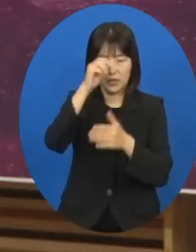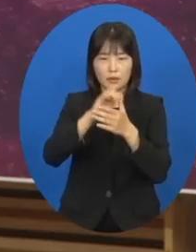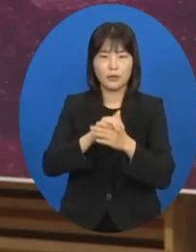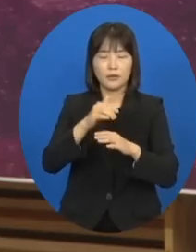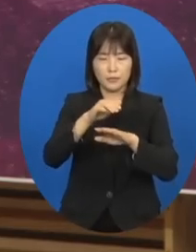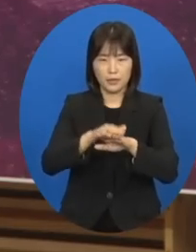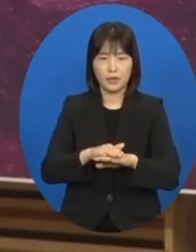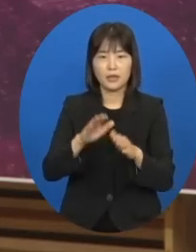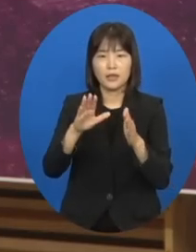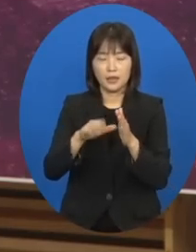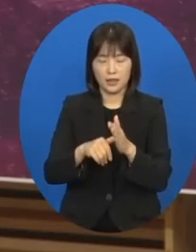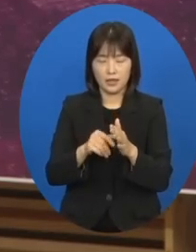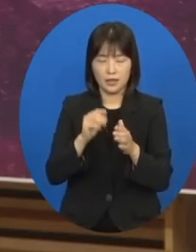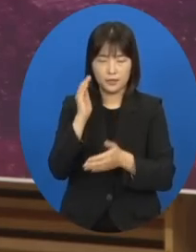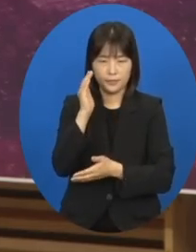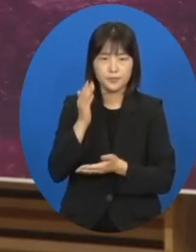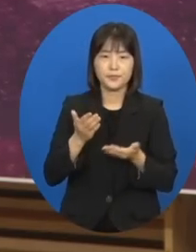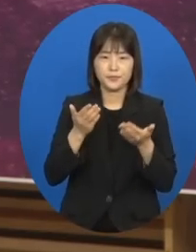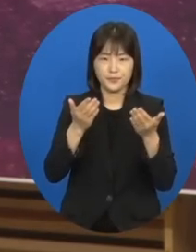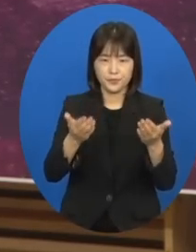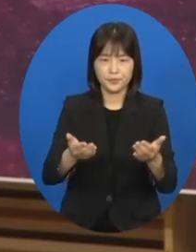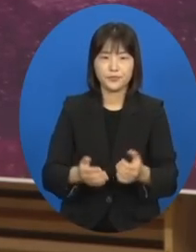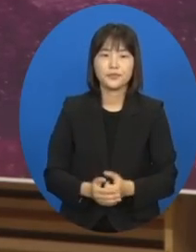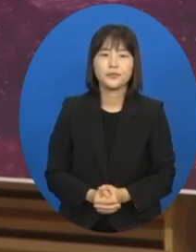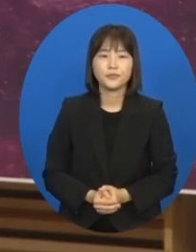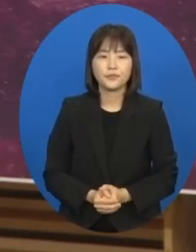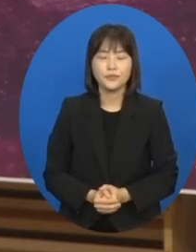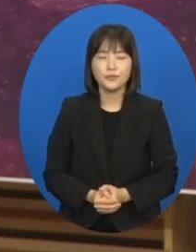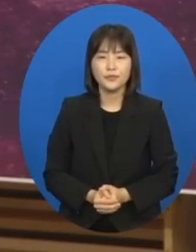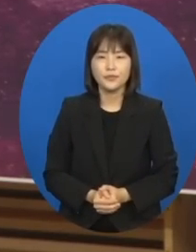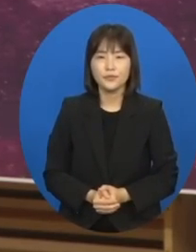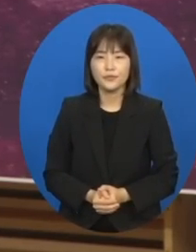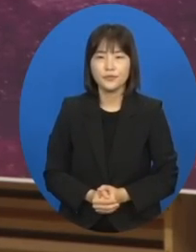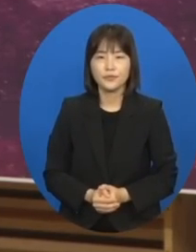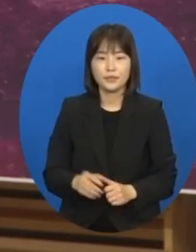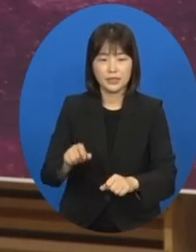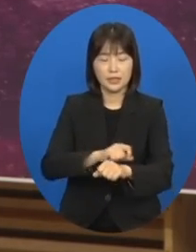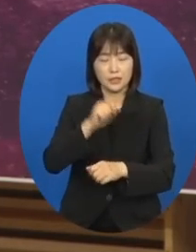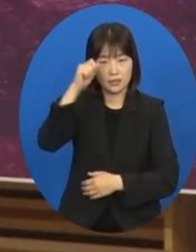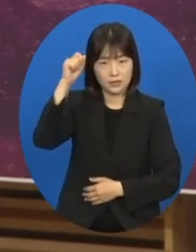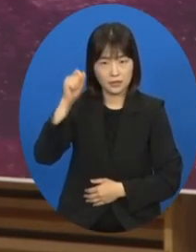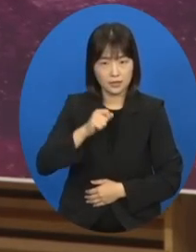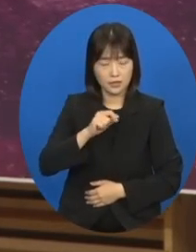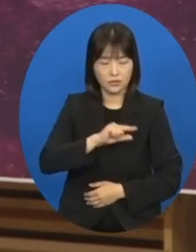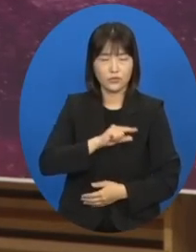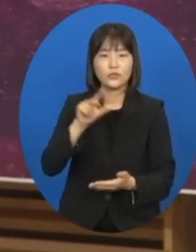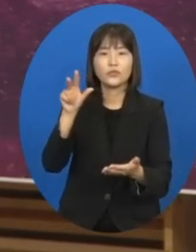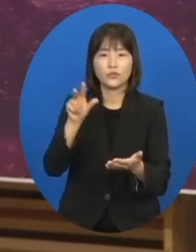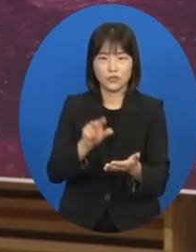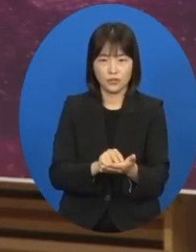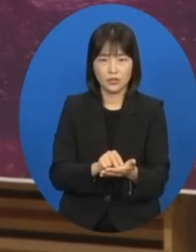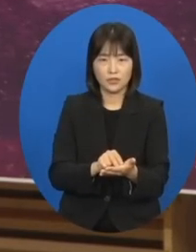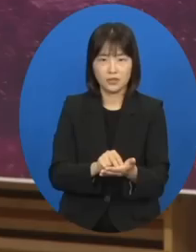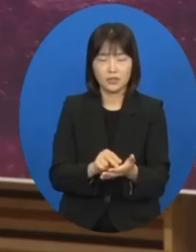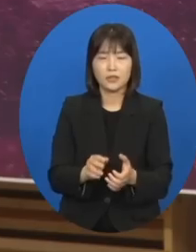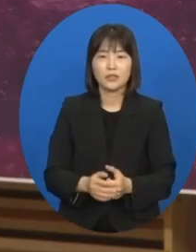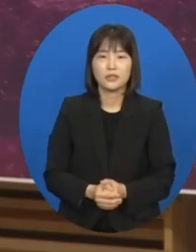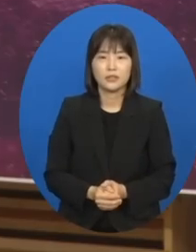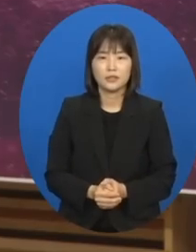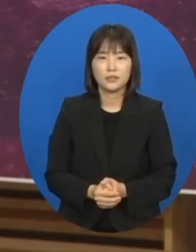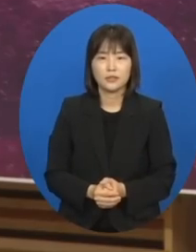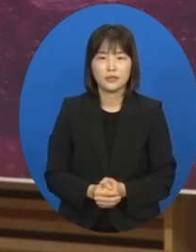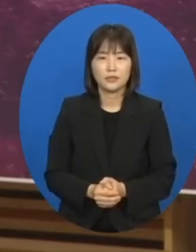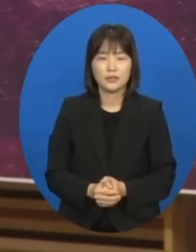첫째날 말씀을 나누려고 합니다 이번 우리 특새 주제는 이렇게 기획을